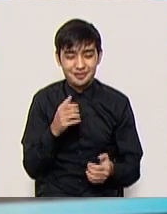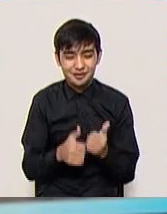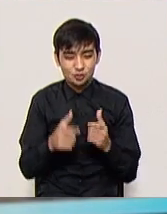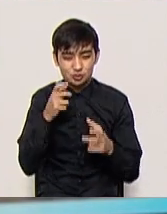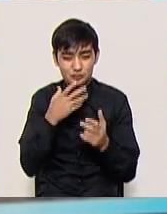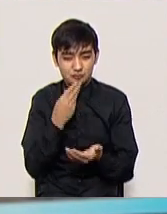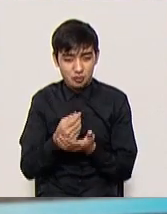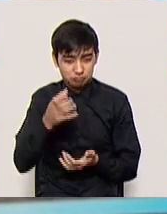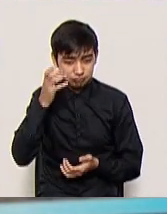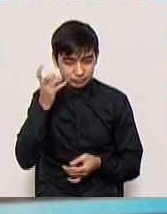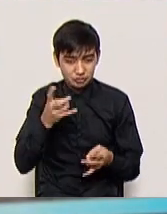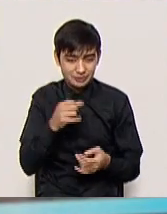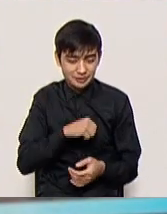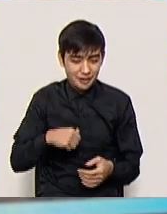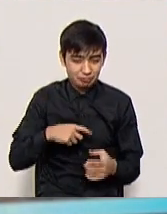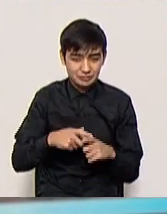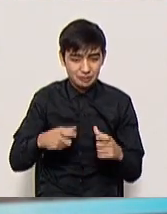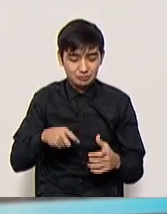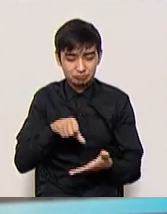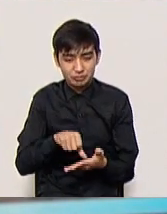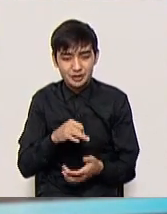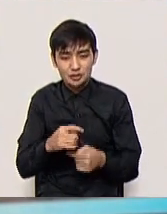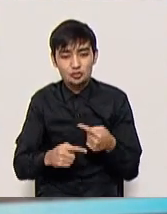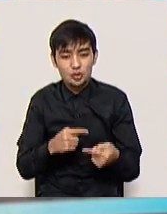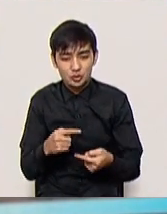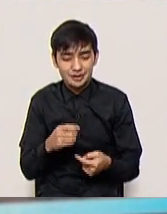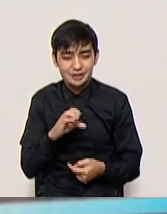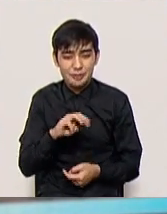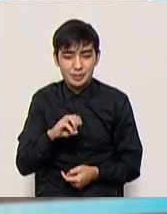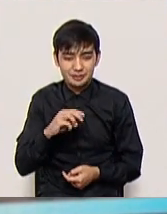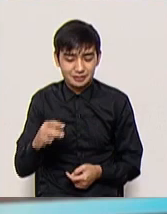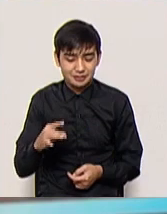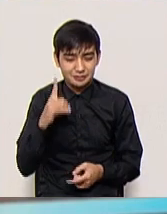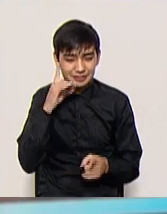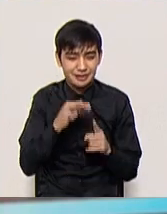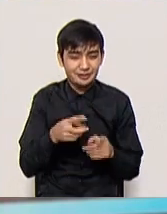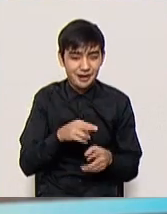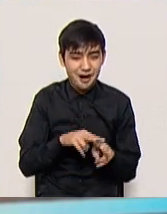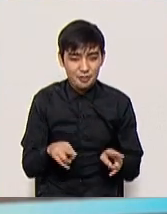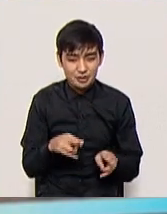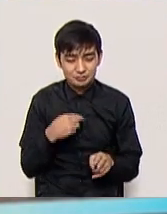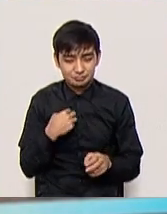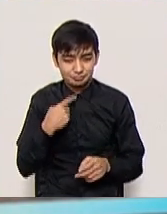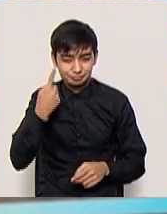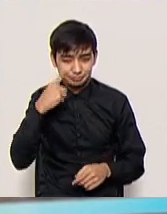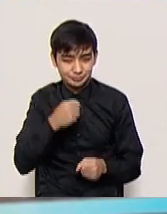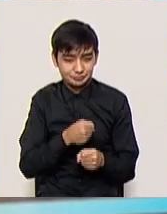өзінің білімімен сессияны тапсырып, келесі жаңағы семестрге өтсін деген мақсатта осындай шаралар ұйымдастырып отырамыз.